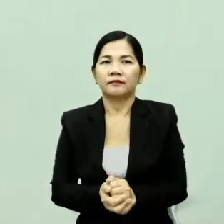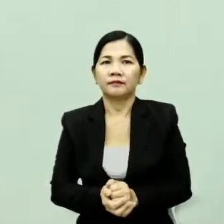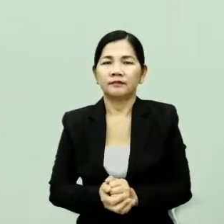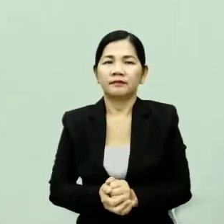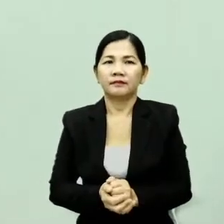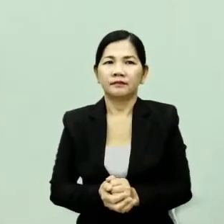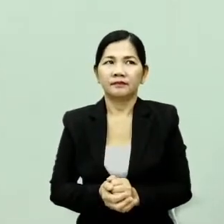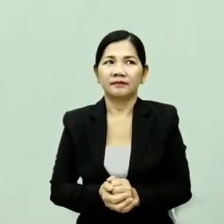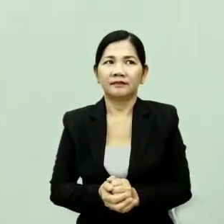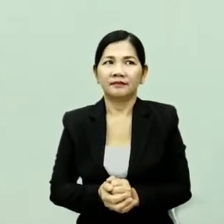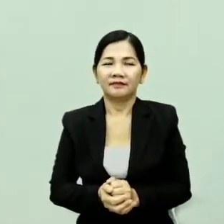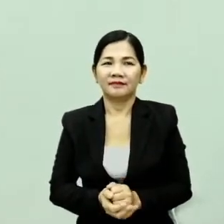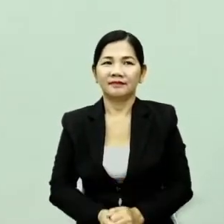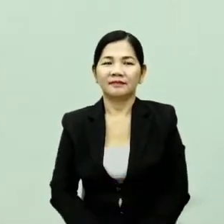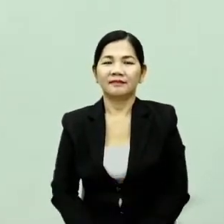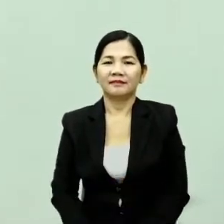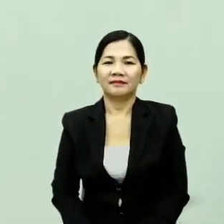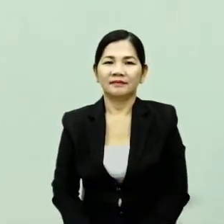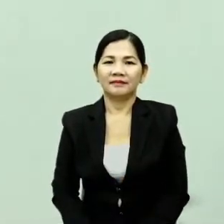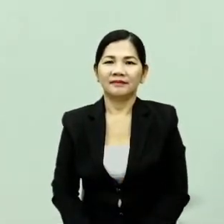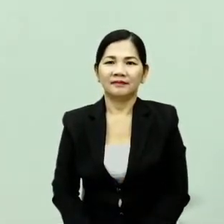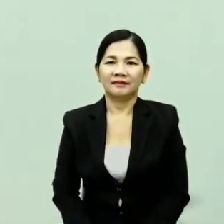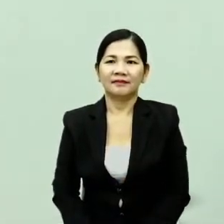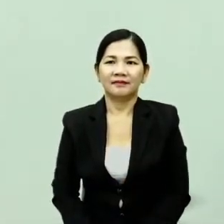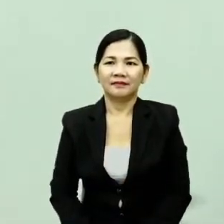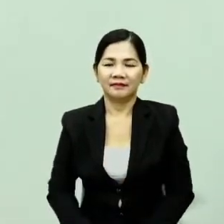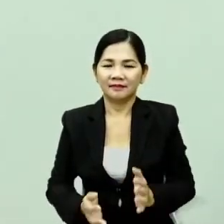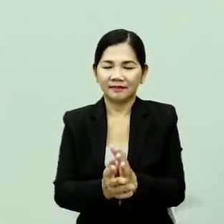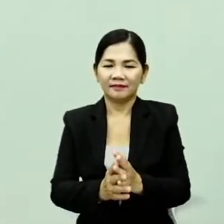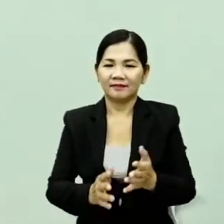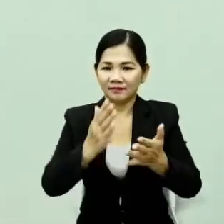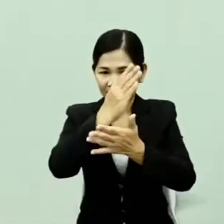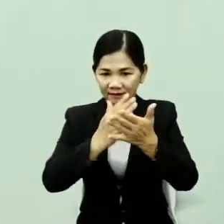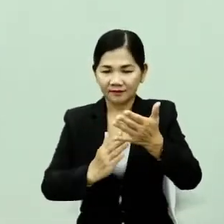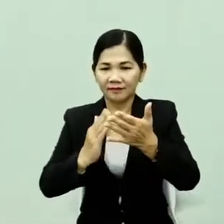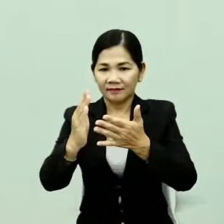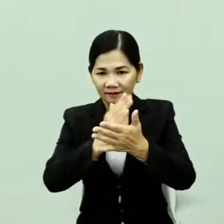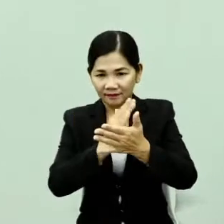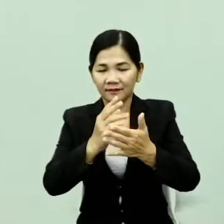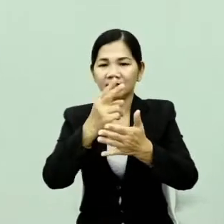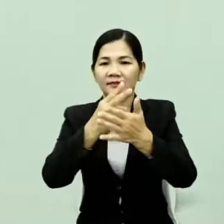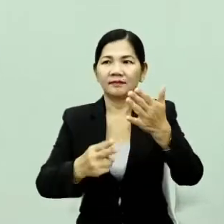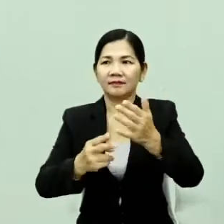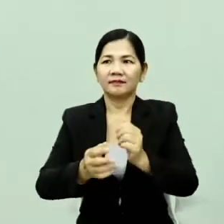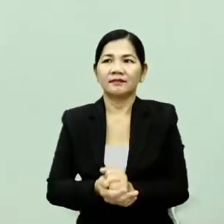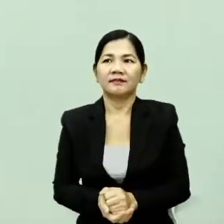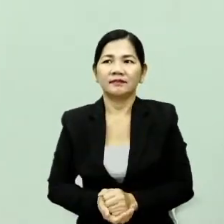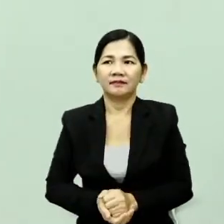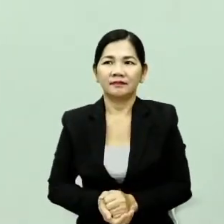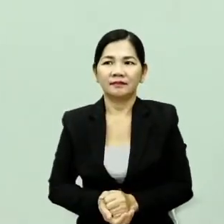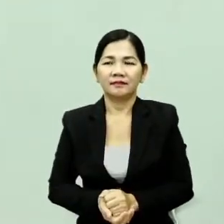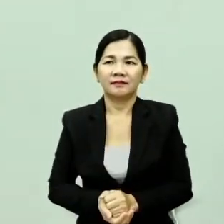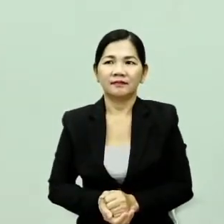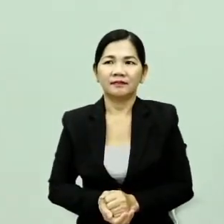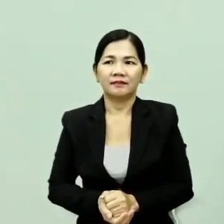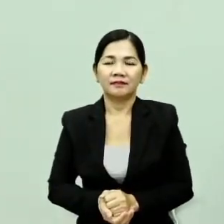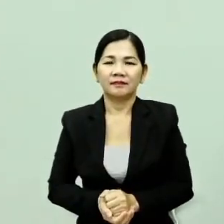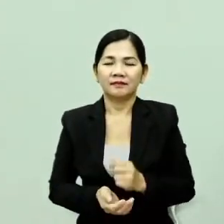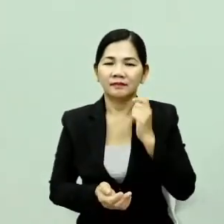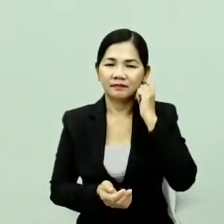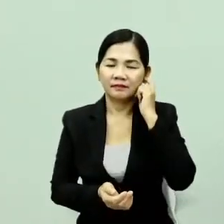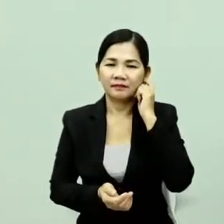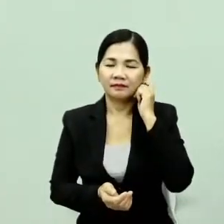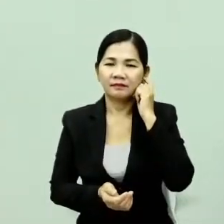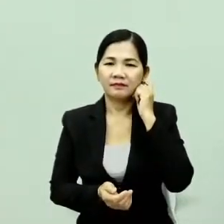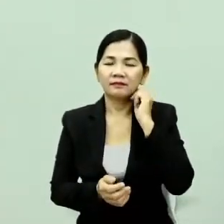sắc xa rồi hai nè con á cha chẳng con cực bằng tạch mớ ta cái trái chia vậy là ta con cha là ổn con cha